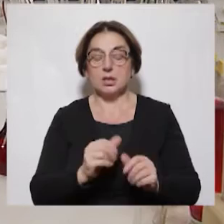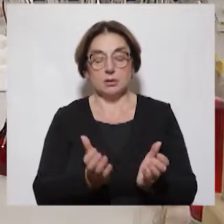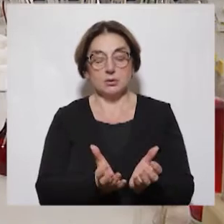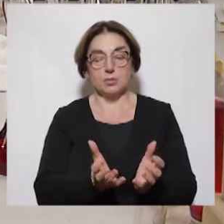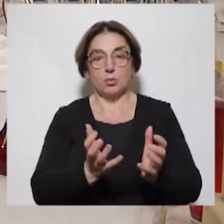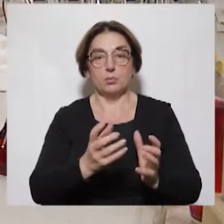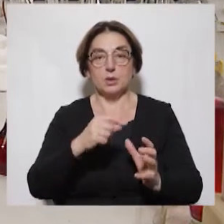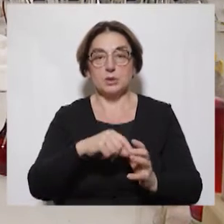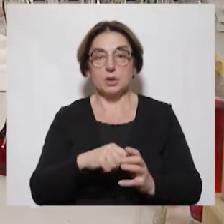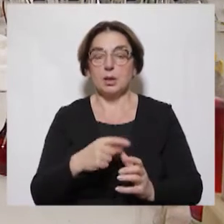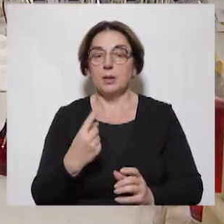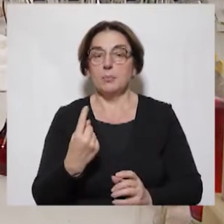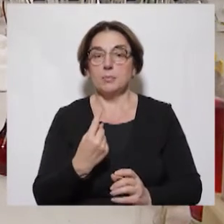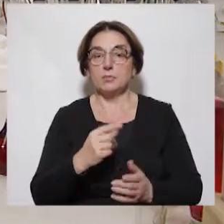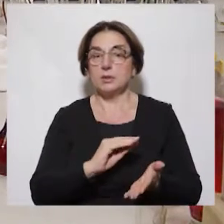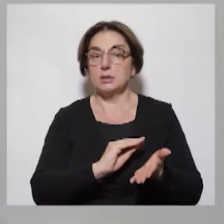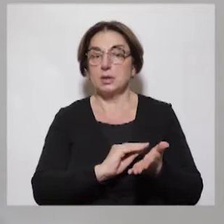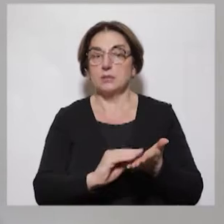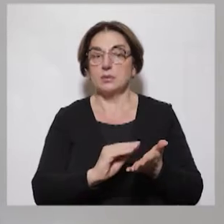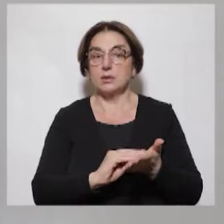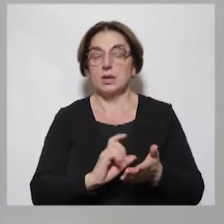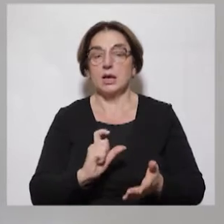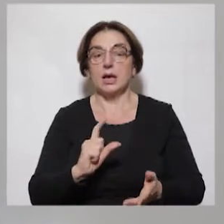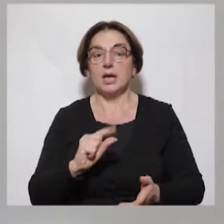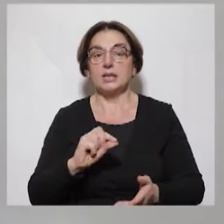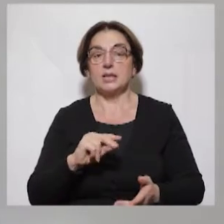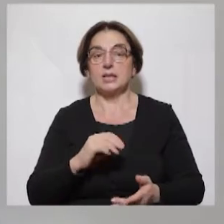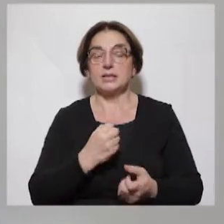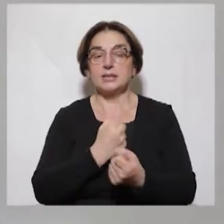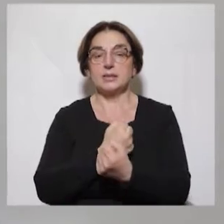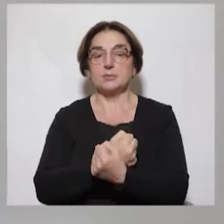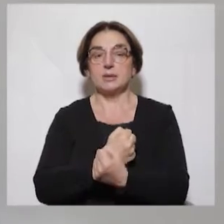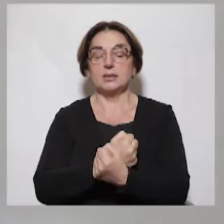კოლბაში. ნახოთ, პირველ ეტაპზე ჩვენ გვჭირდება ეთილი სპირტი,